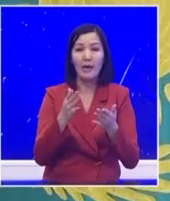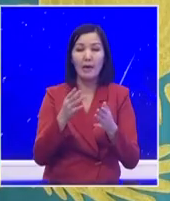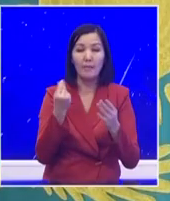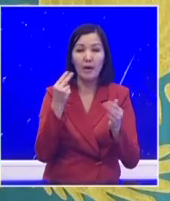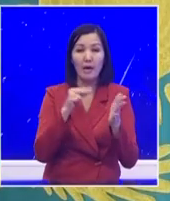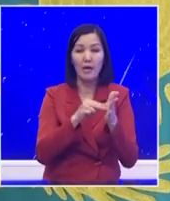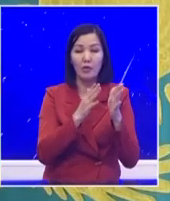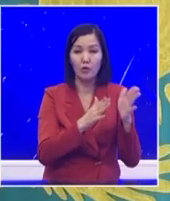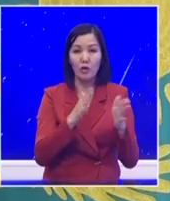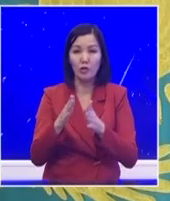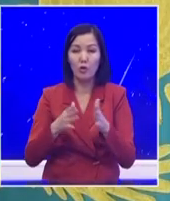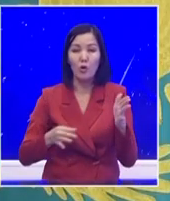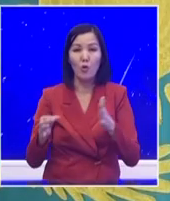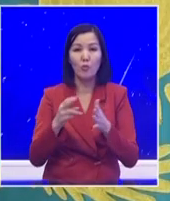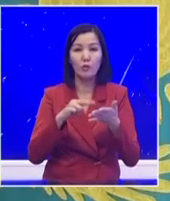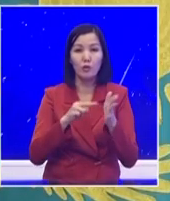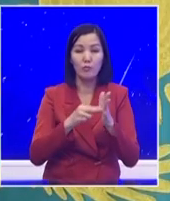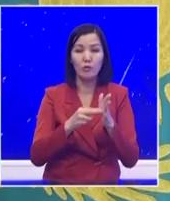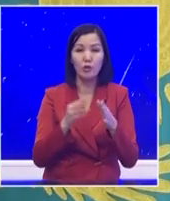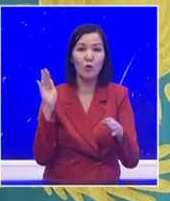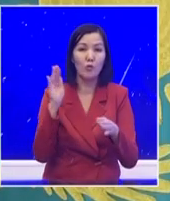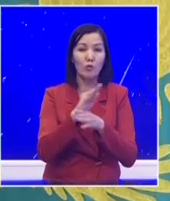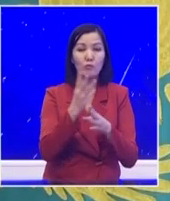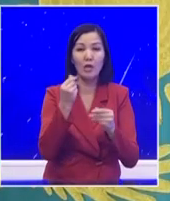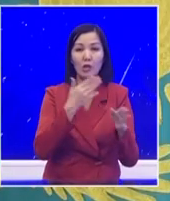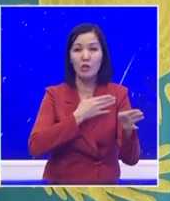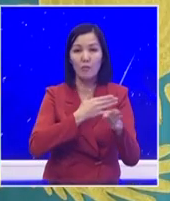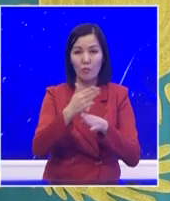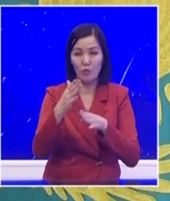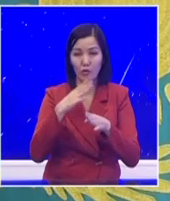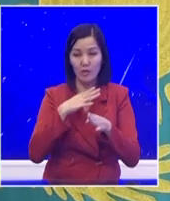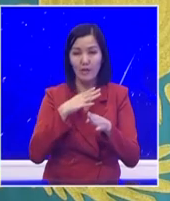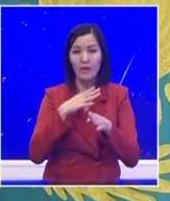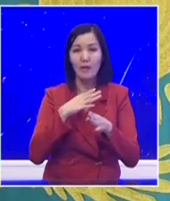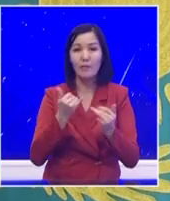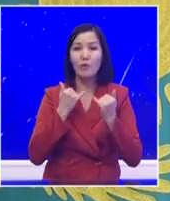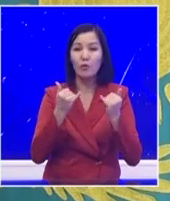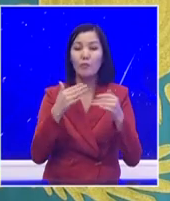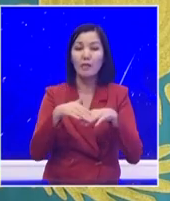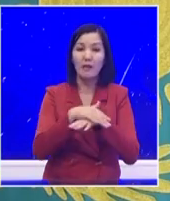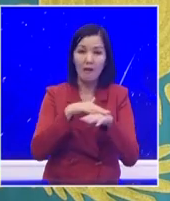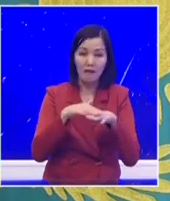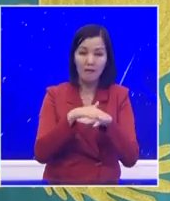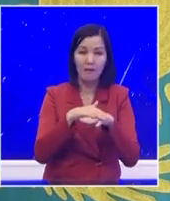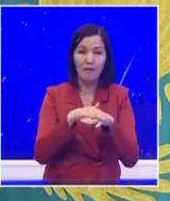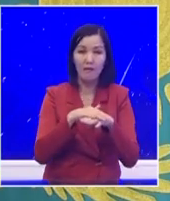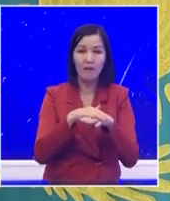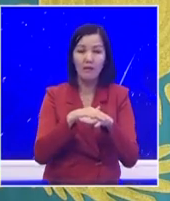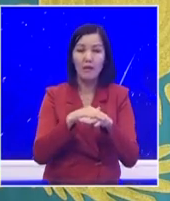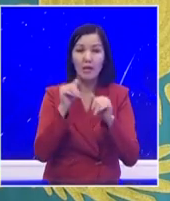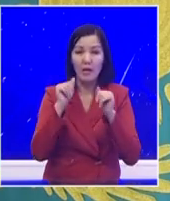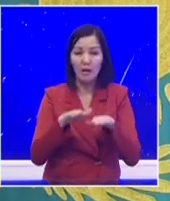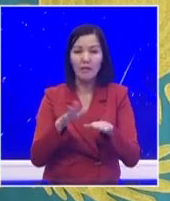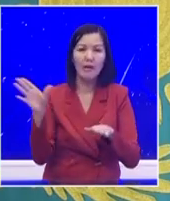үшін облыстық бюджеттен қосымша қаржы бөлінді. Құрметті жерлестер, қабылданып